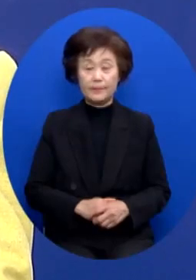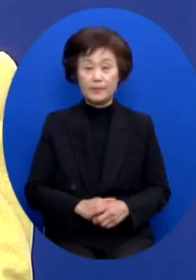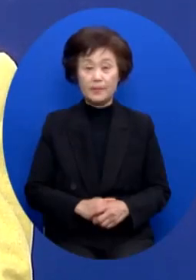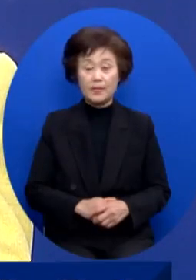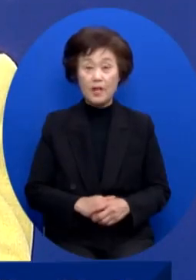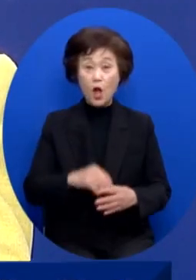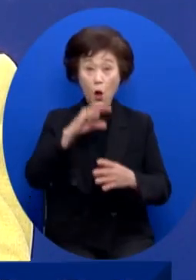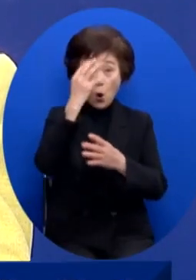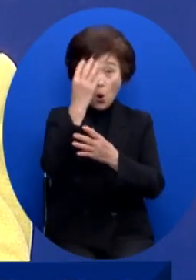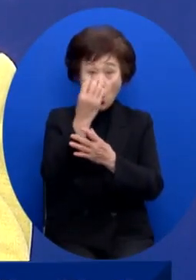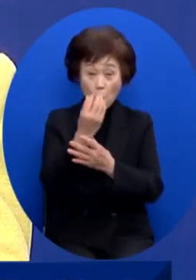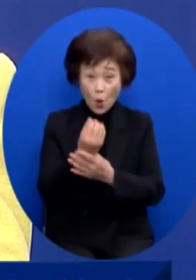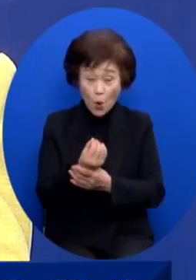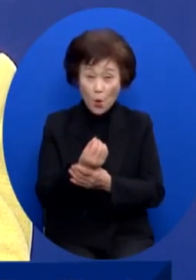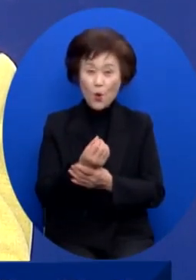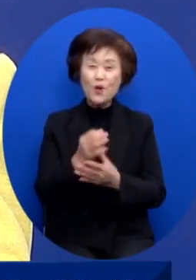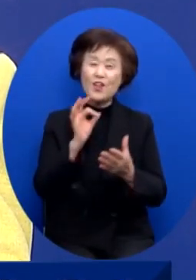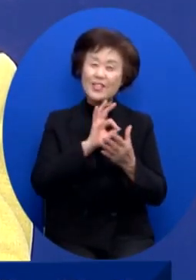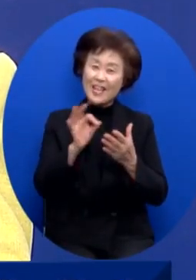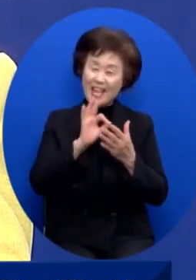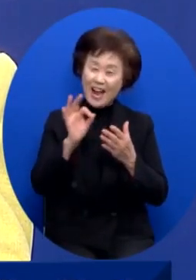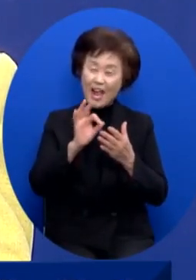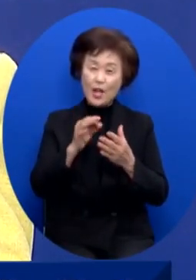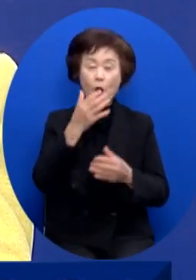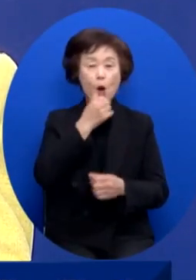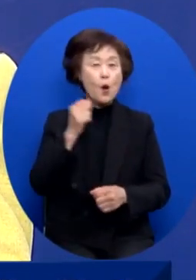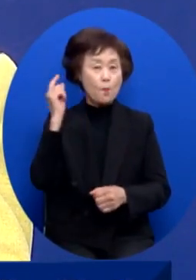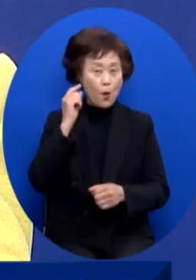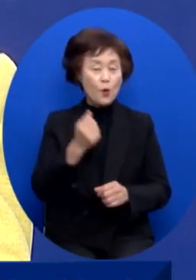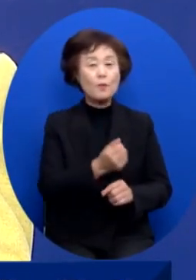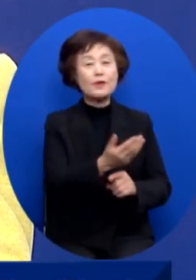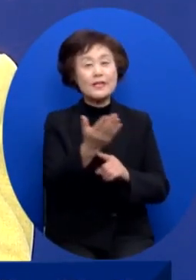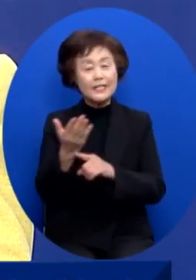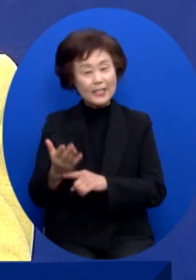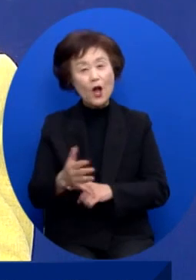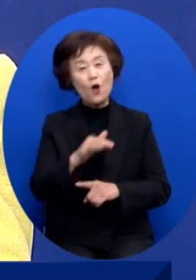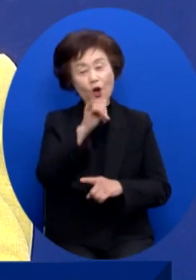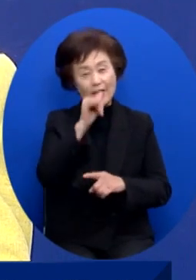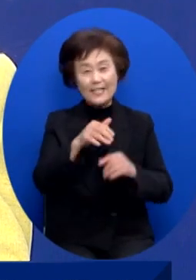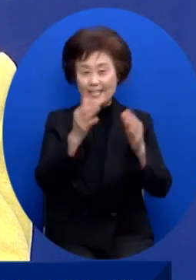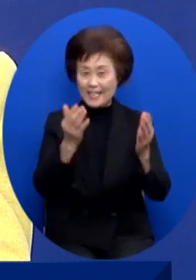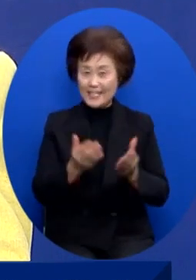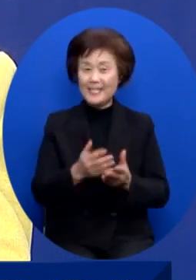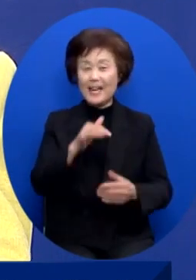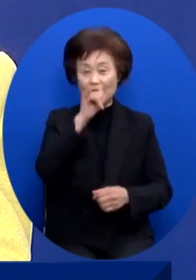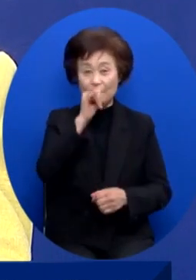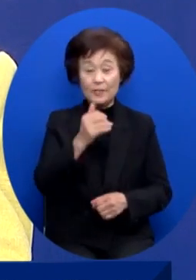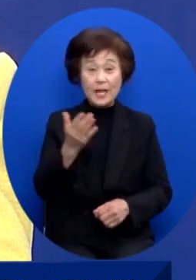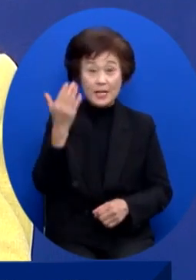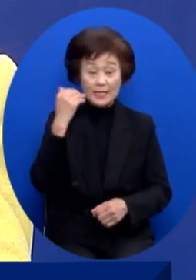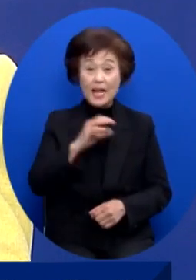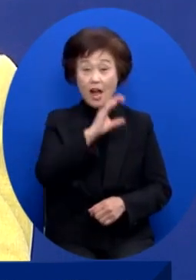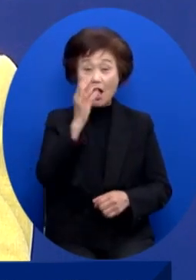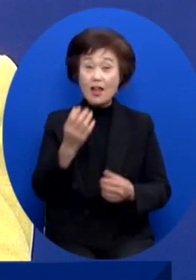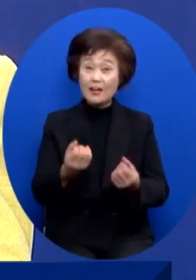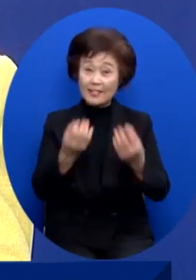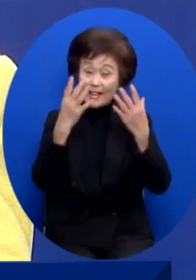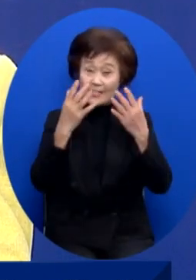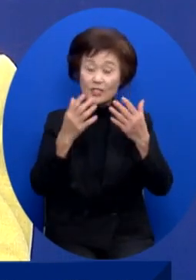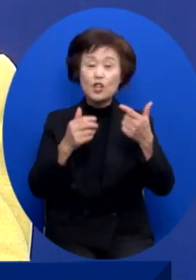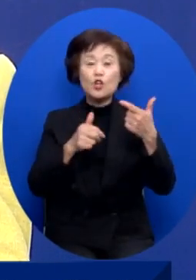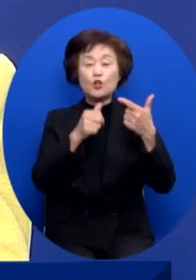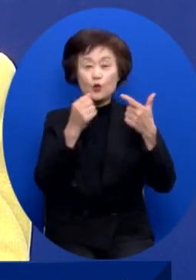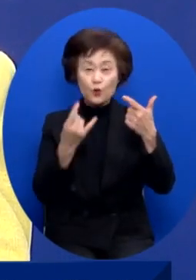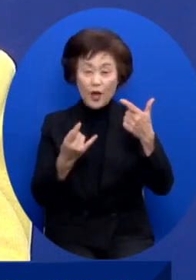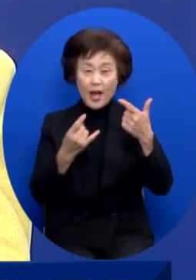농구를 도구로 다음 세대에게 복음을 전하는 jbj 바스켓볼 클럽이 지난 성탄절 제 6회 크리스마스 농구